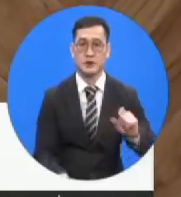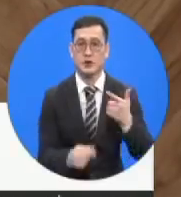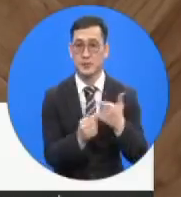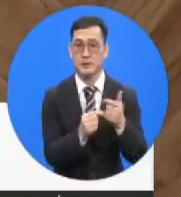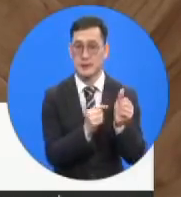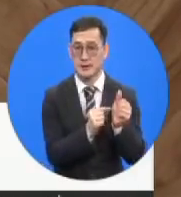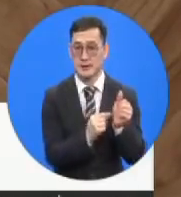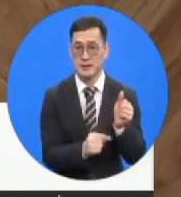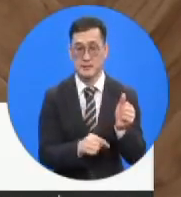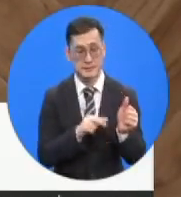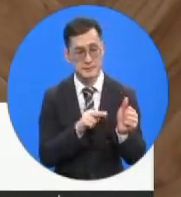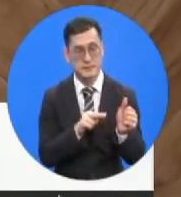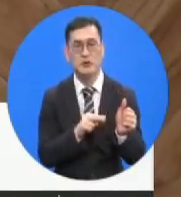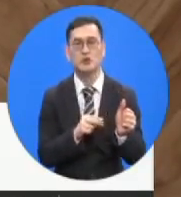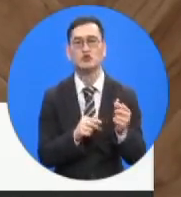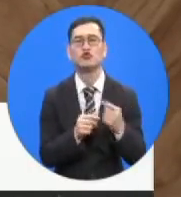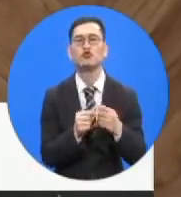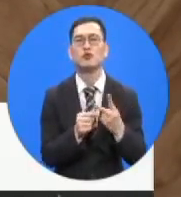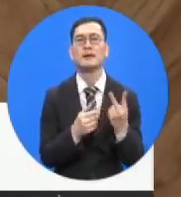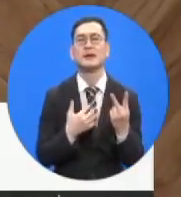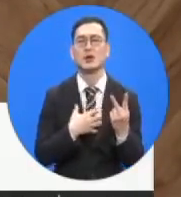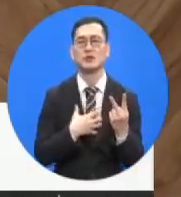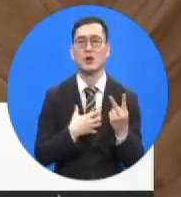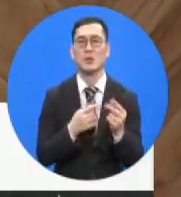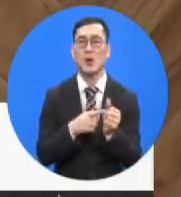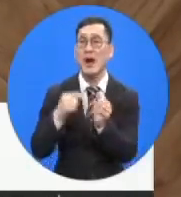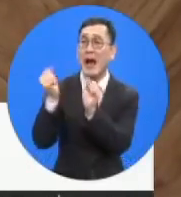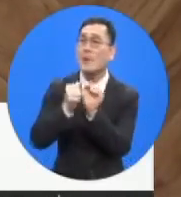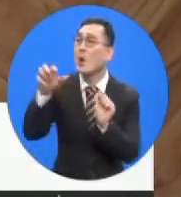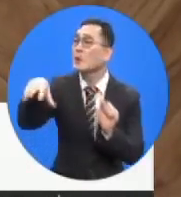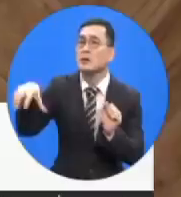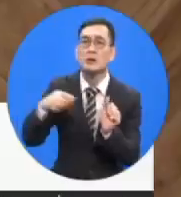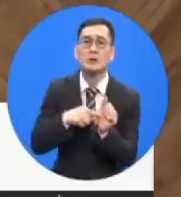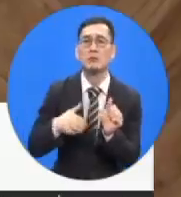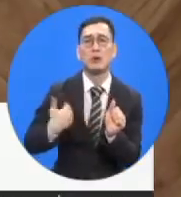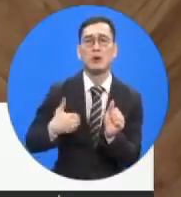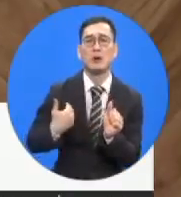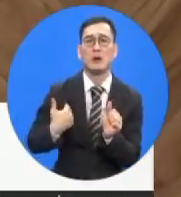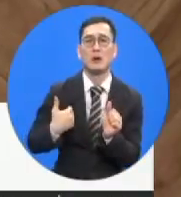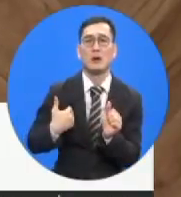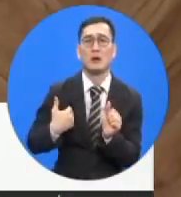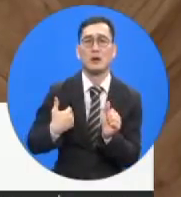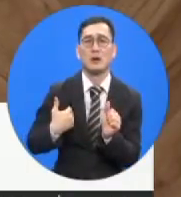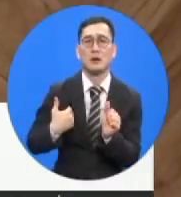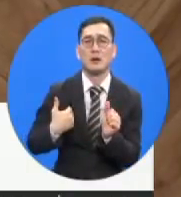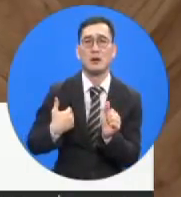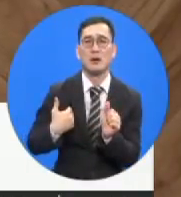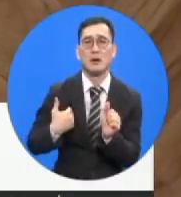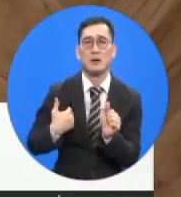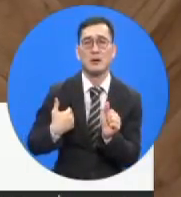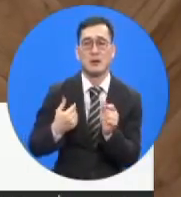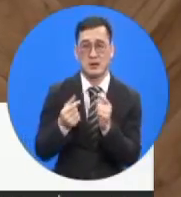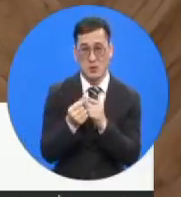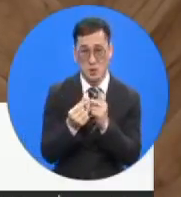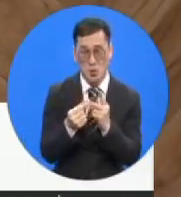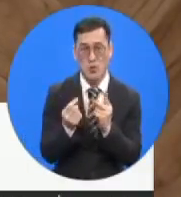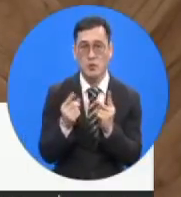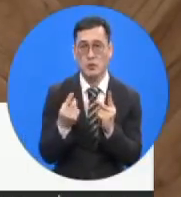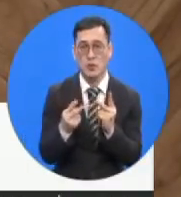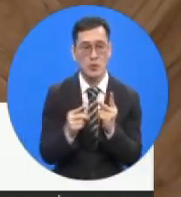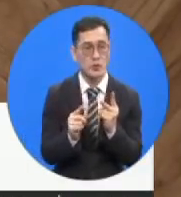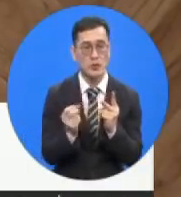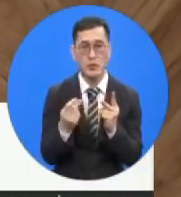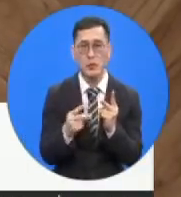좀 걱정스럽네요. 예. 하나는 감염 경로가 오리무중이라고 하는 것. 뭐 경로를 찾겠죠. 근데 그보다 더 걱정되는 게 저는 이